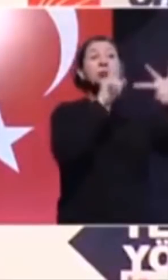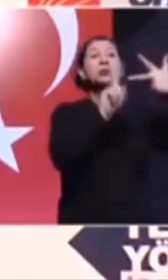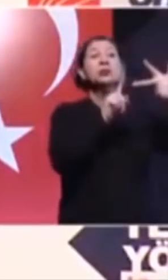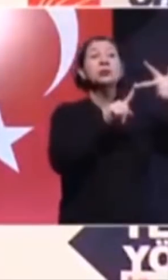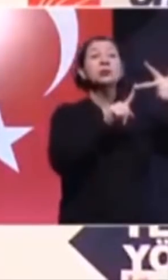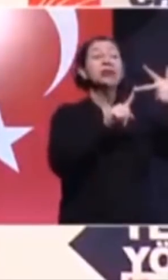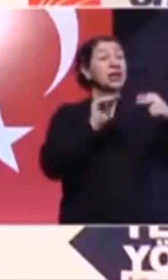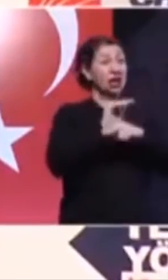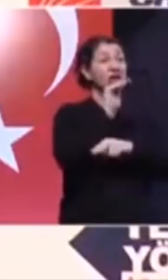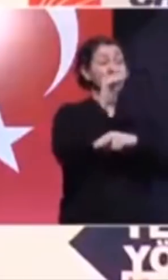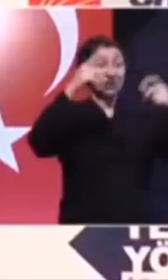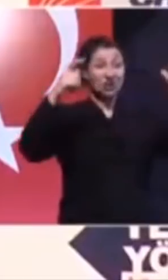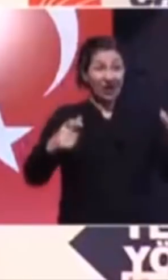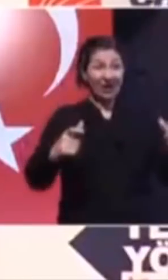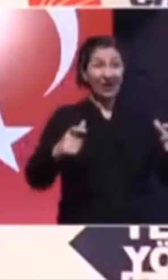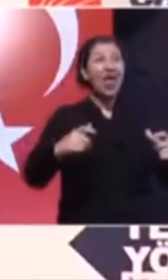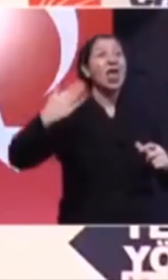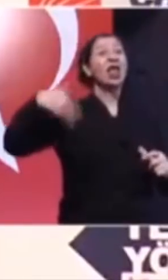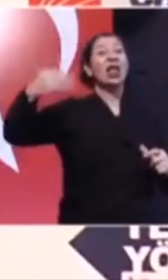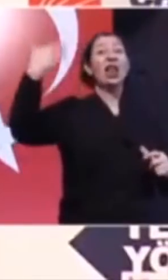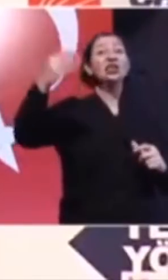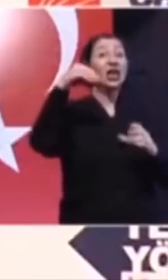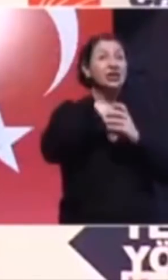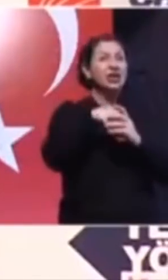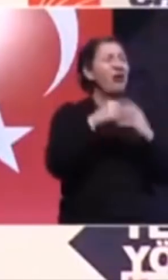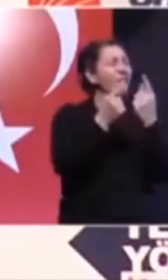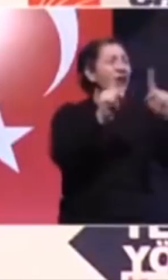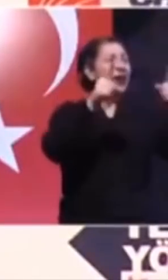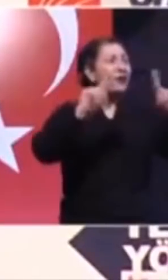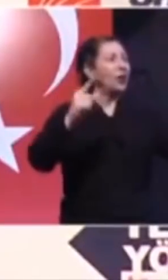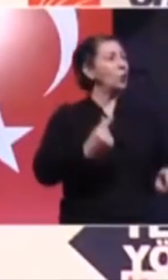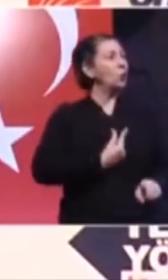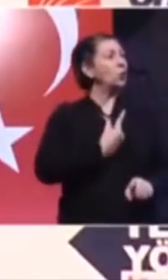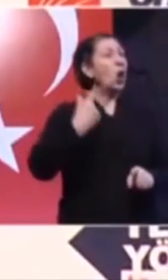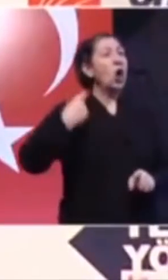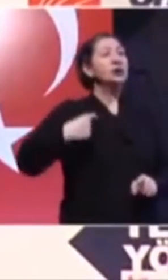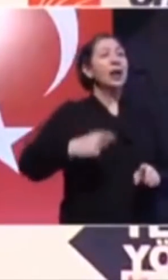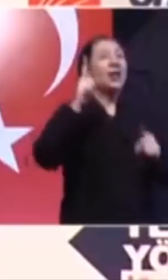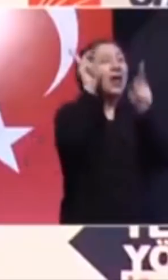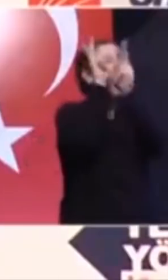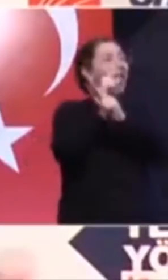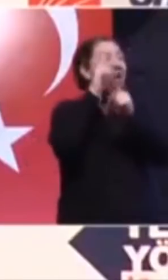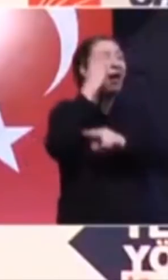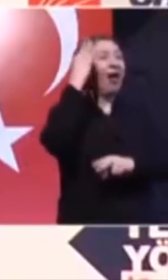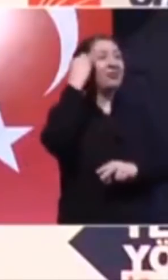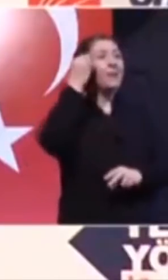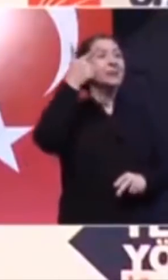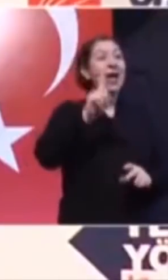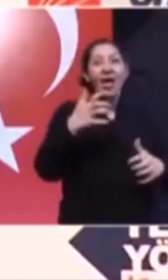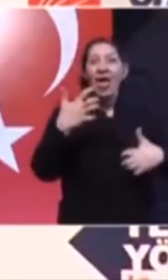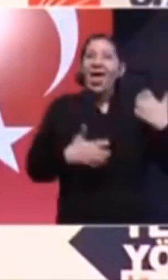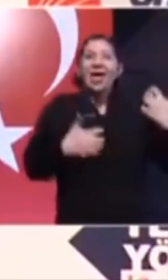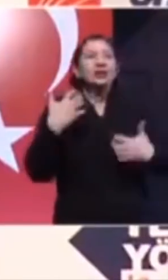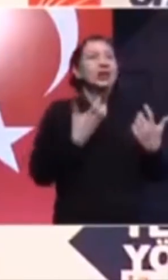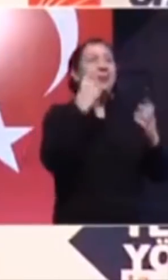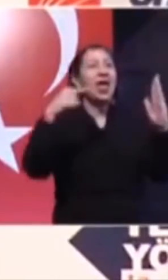de yaşadığı şehrin geleceği adına farklı bir umut, özel bir hayal, anlamlı ve heyecan verici bir